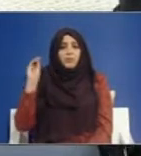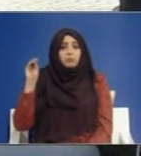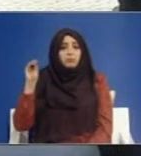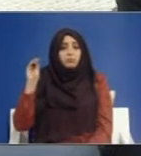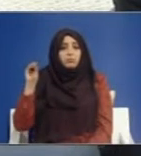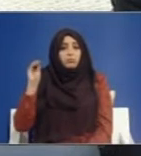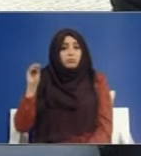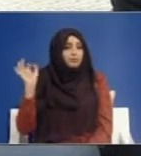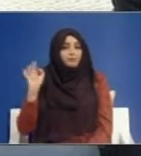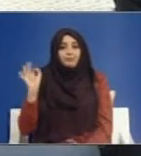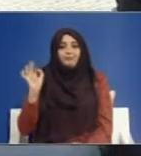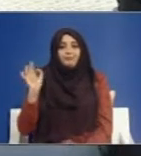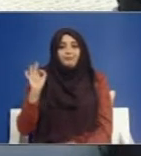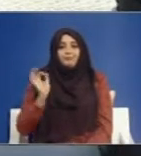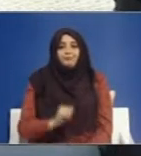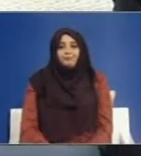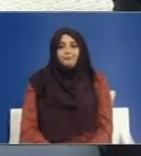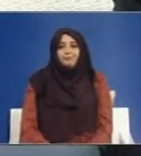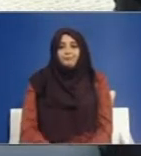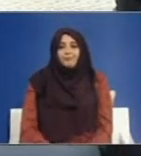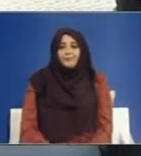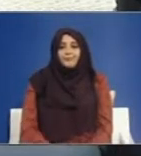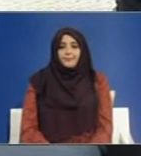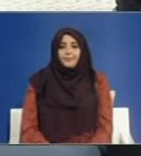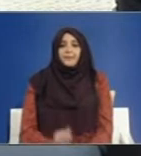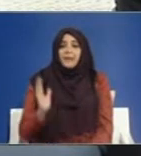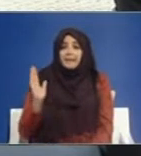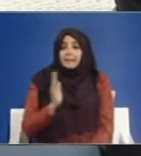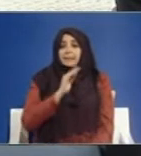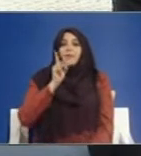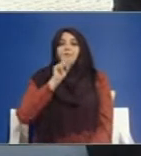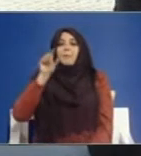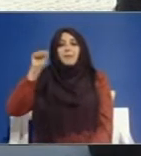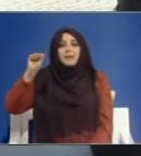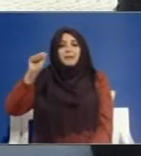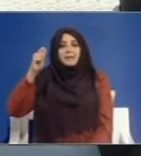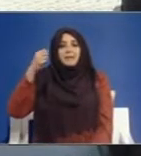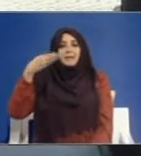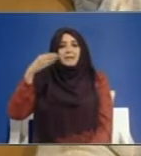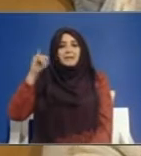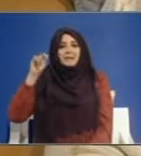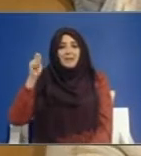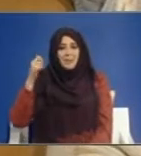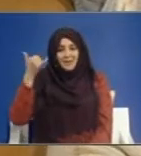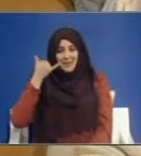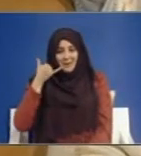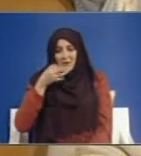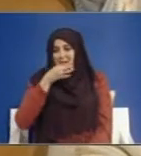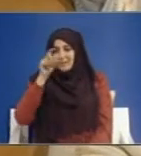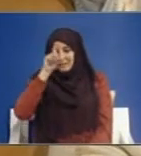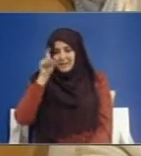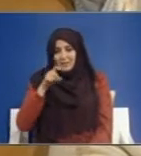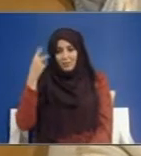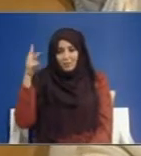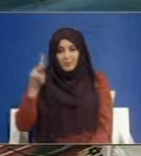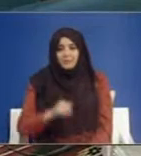خديجة هايش معنا؟ الشيخ محمد سامية سمعت السؤال